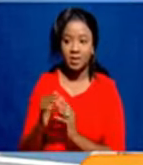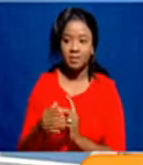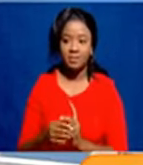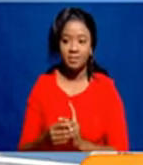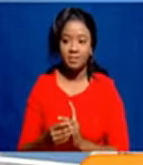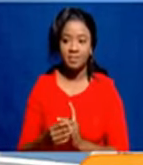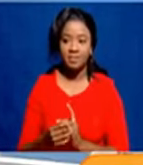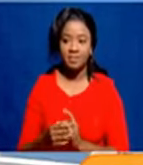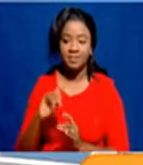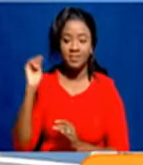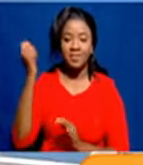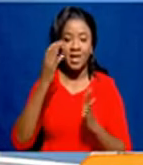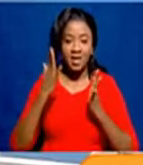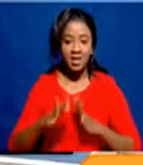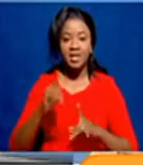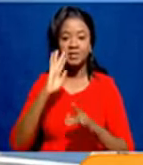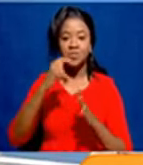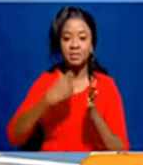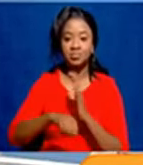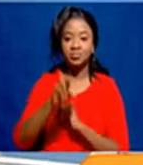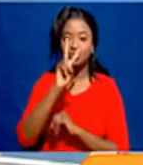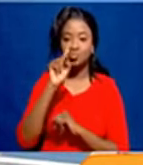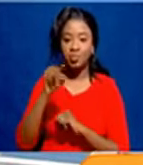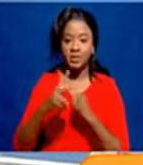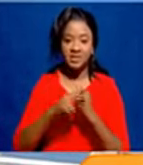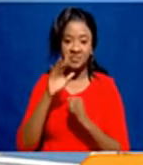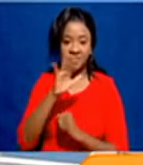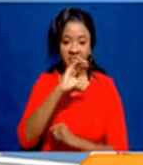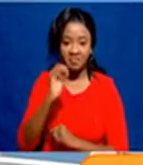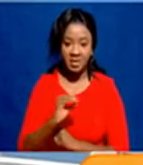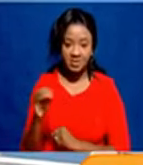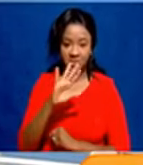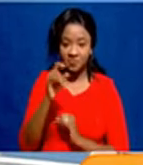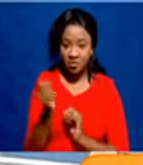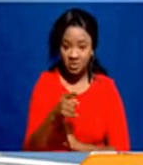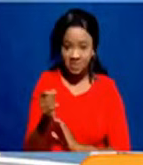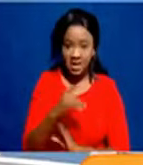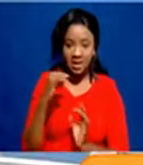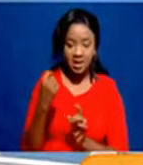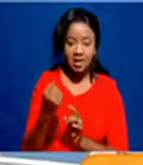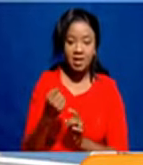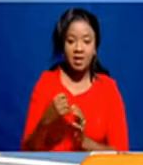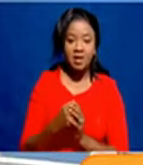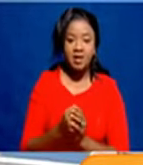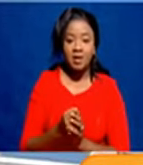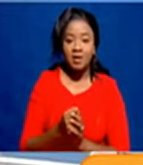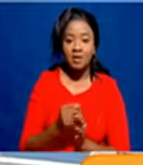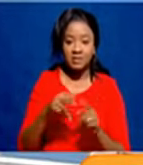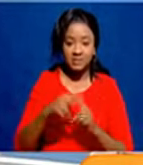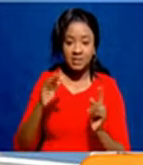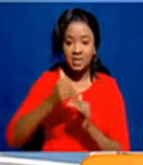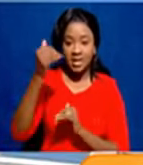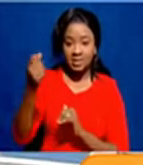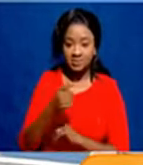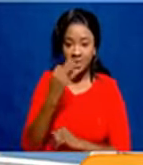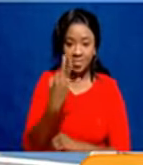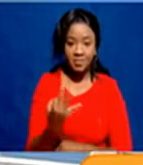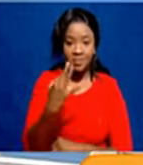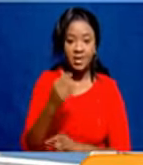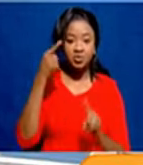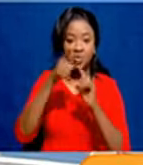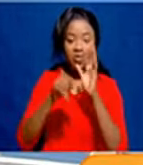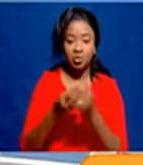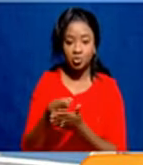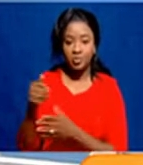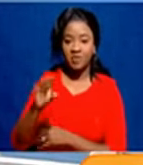Na Wakenya watakatu asilimia 2.75 ya mishahara yao kila mwezi kuanzia mwezi ujao wa Machi ili kugharamia